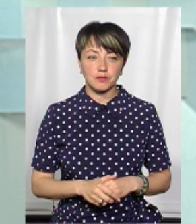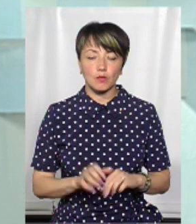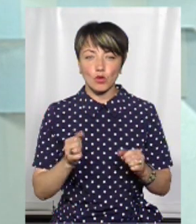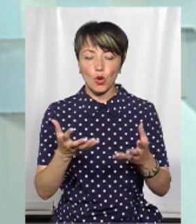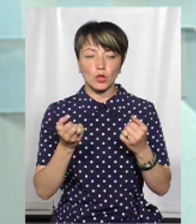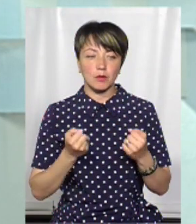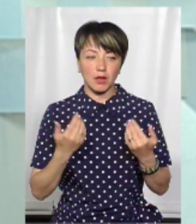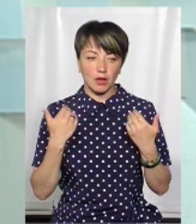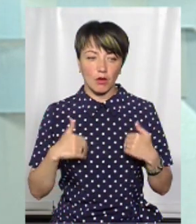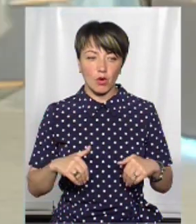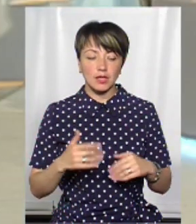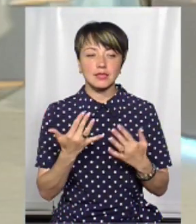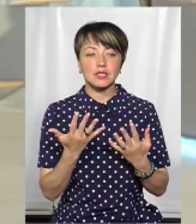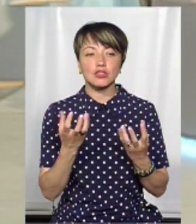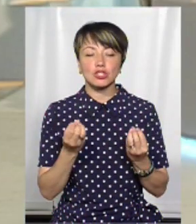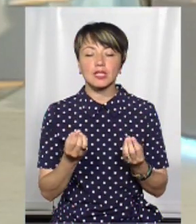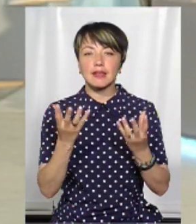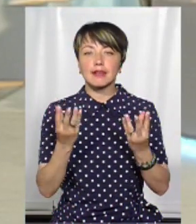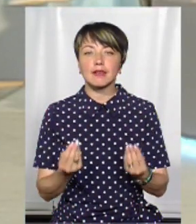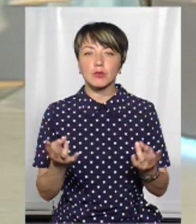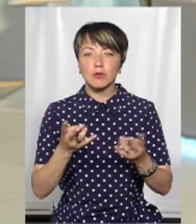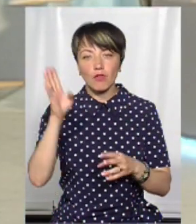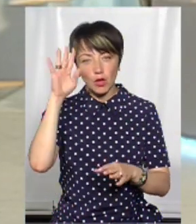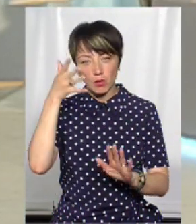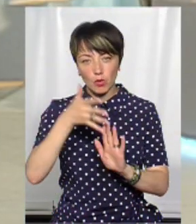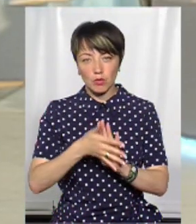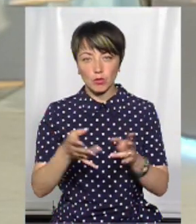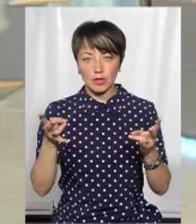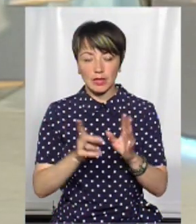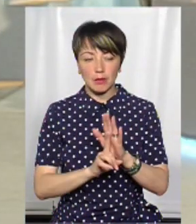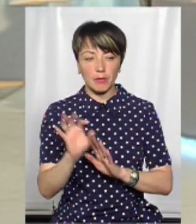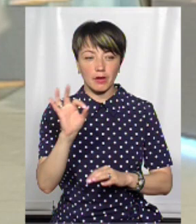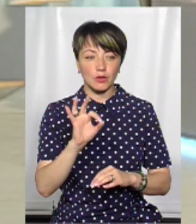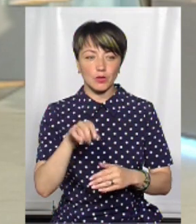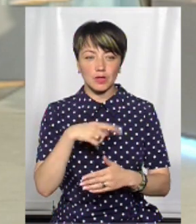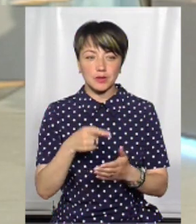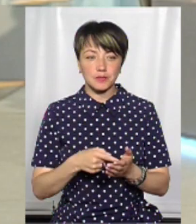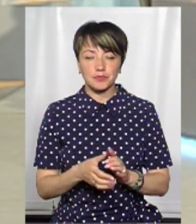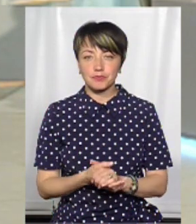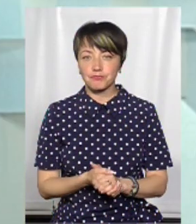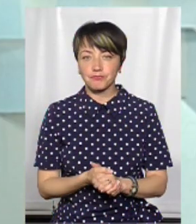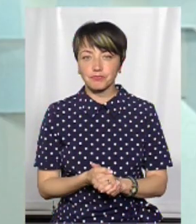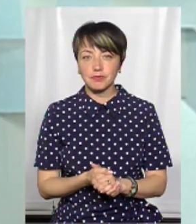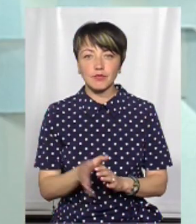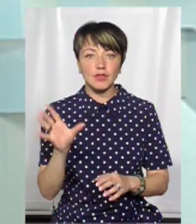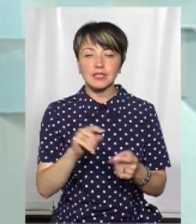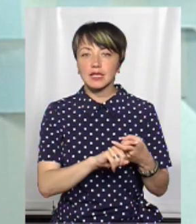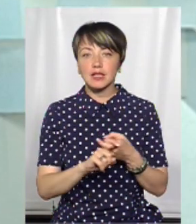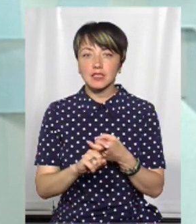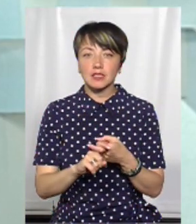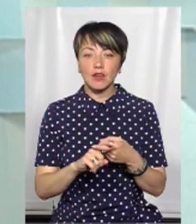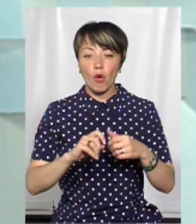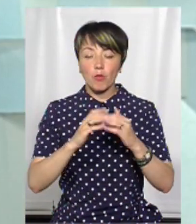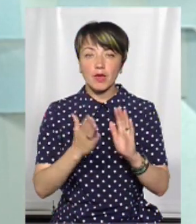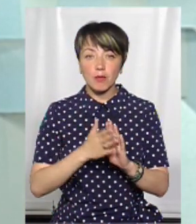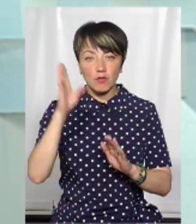отримати організм. А скільки ще потрібно днів, щоб вода прогрілась до потрібної температури? Ну і все залежить від об'єму